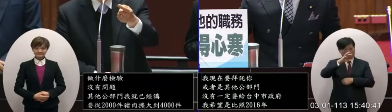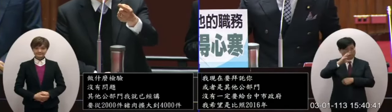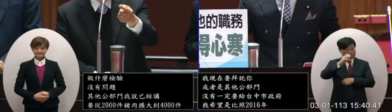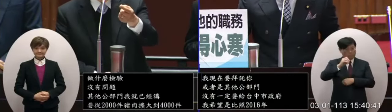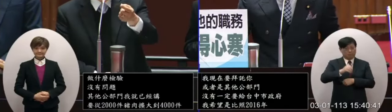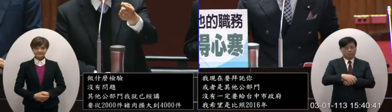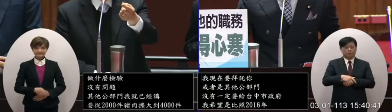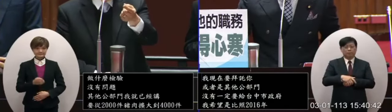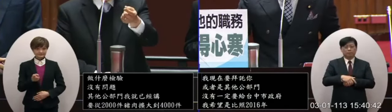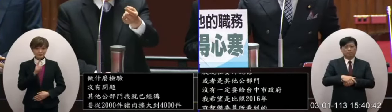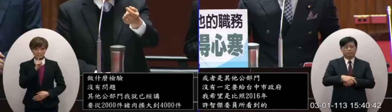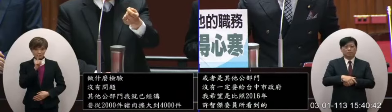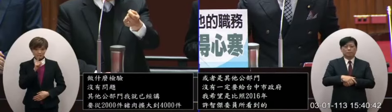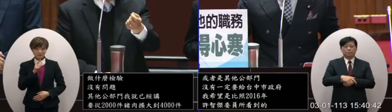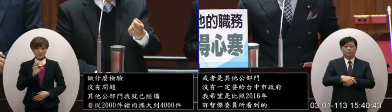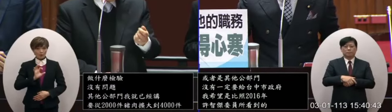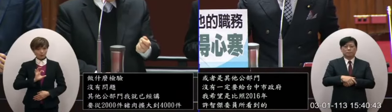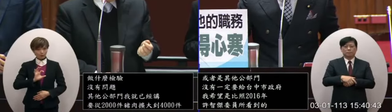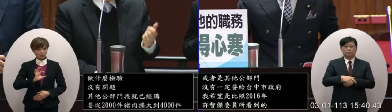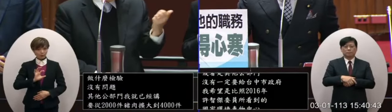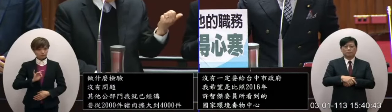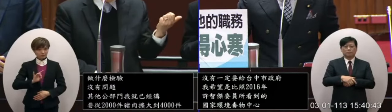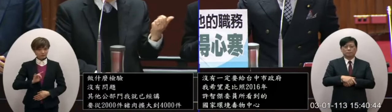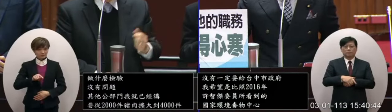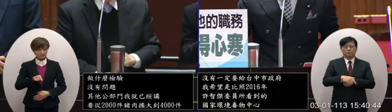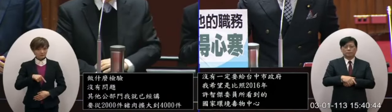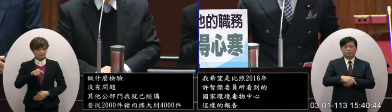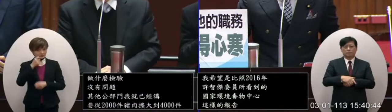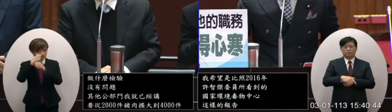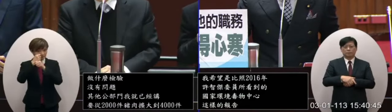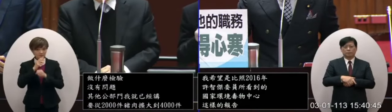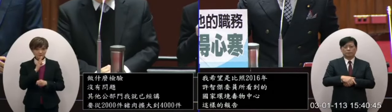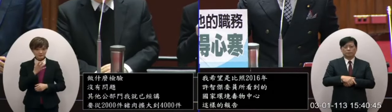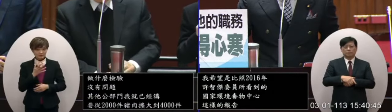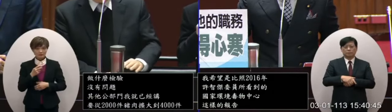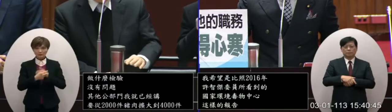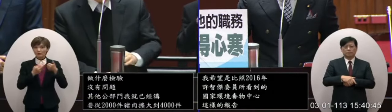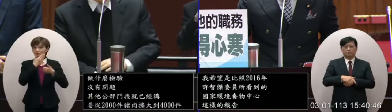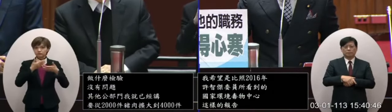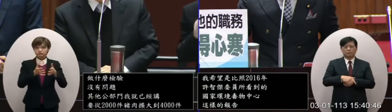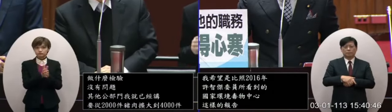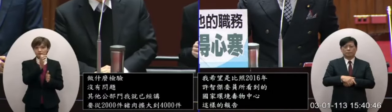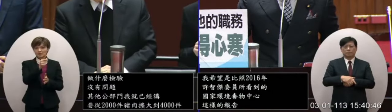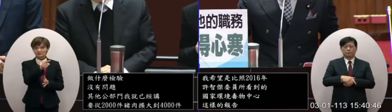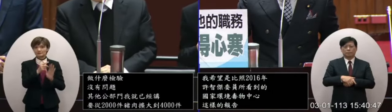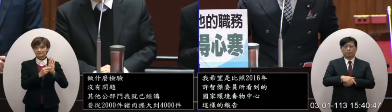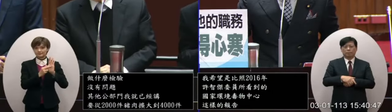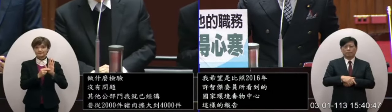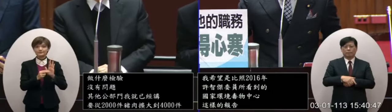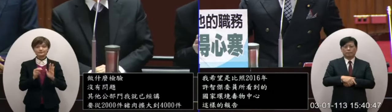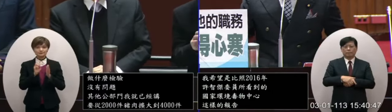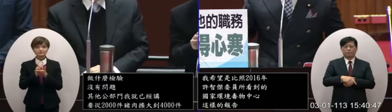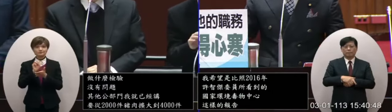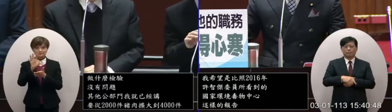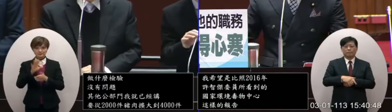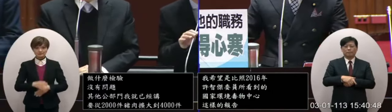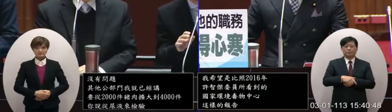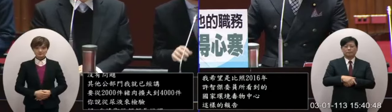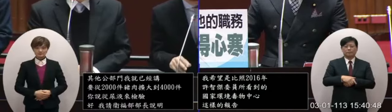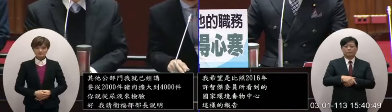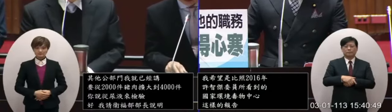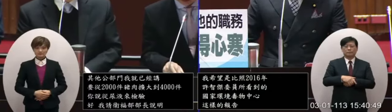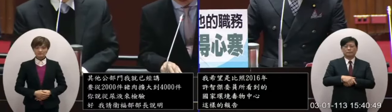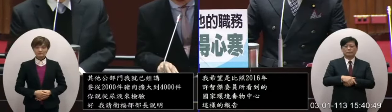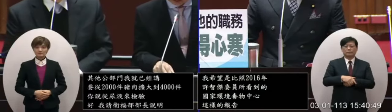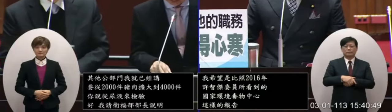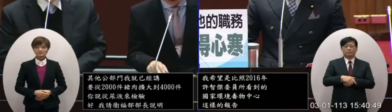所谓的乙型受体素嘛？ 尿液来检验哦。好，然后我请贵部的 两件事情跟委员报告。第一个哈，那刚